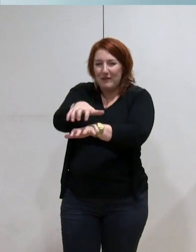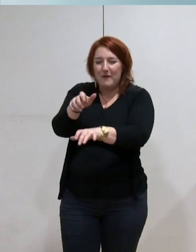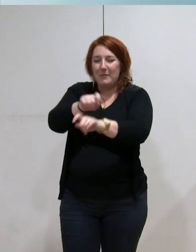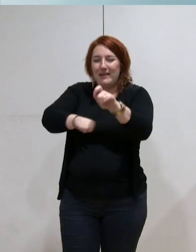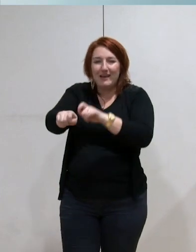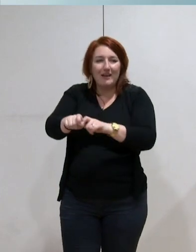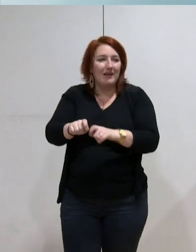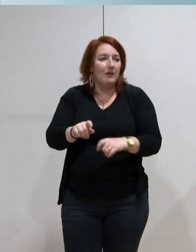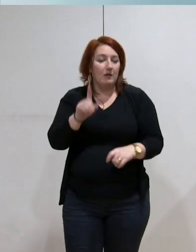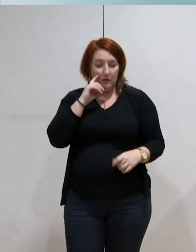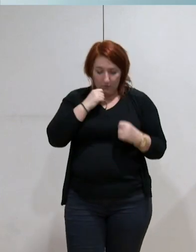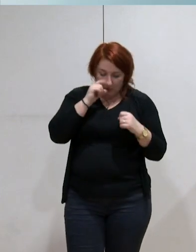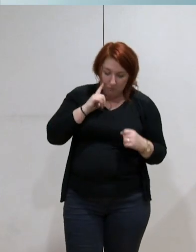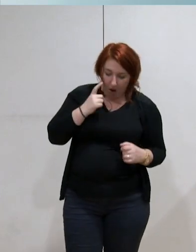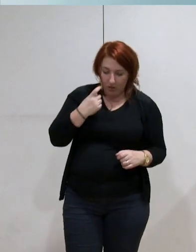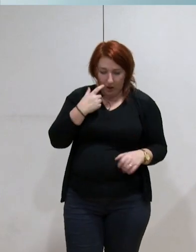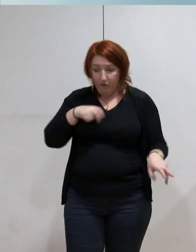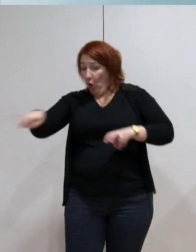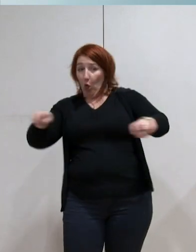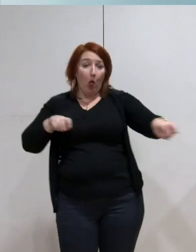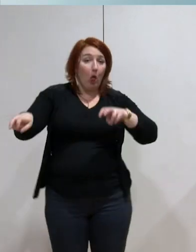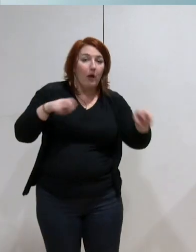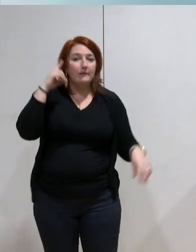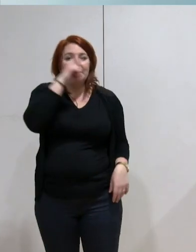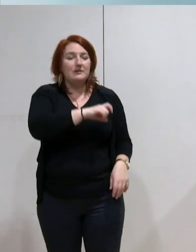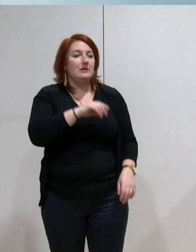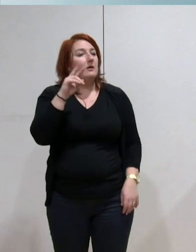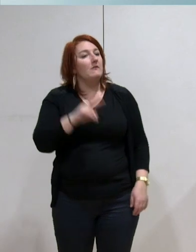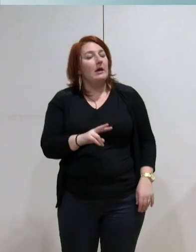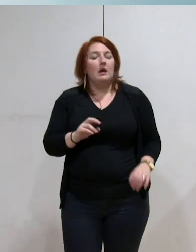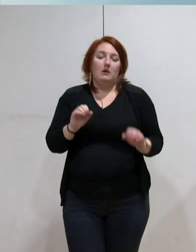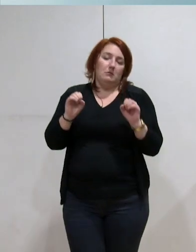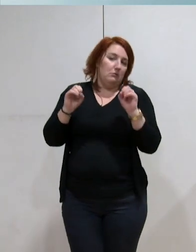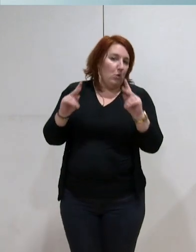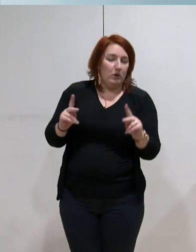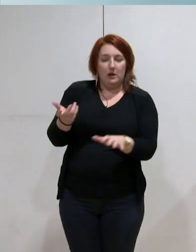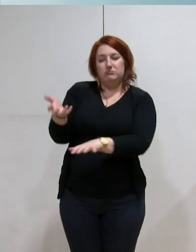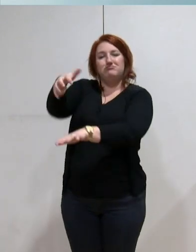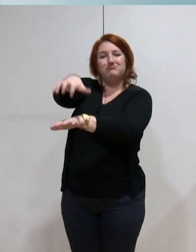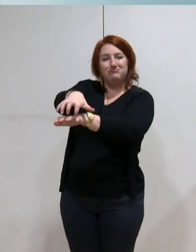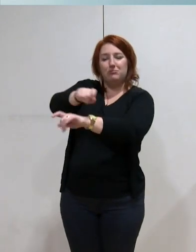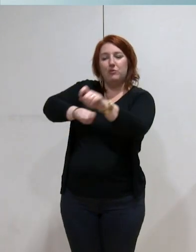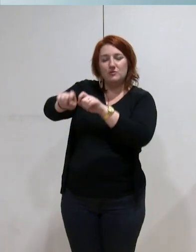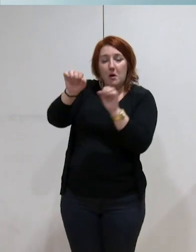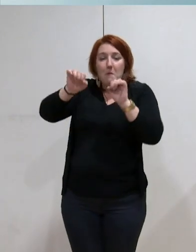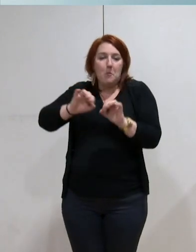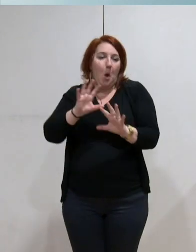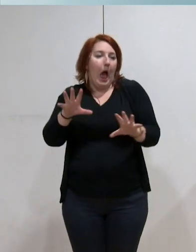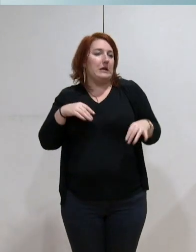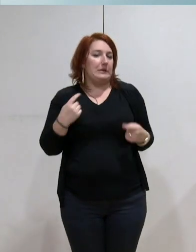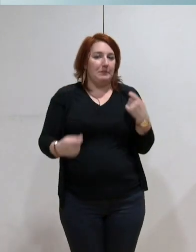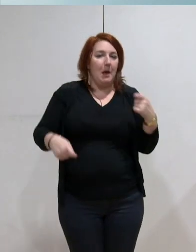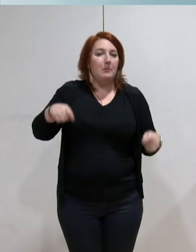on est parent d'élèves nous estimons en effet que ces préfabriqués peuvent être une condition acceptable si et seulement si leurs